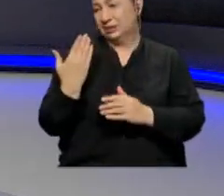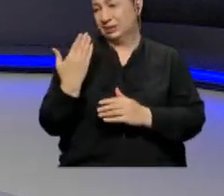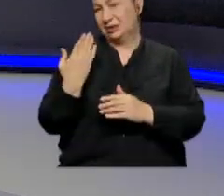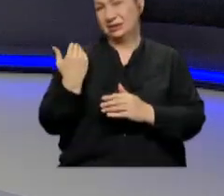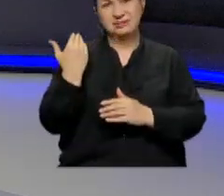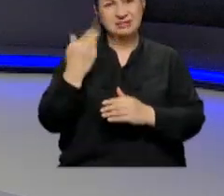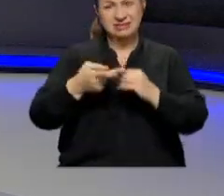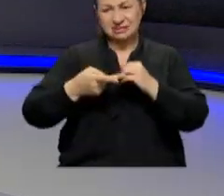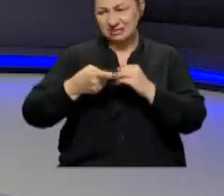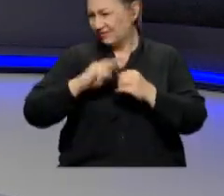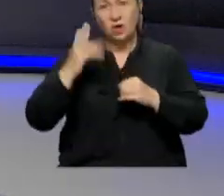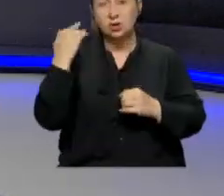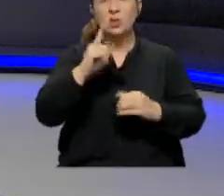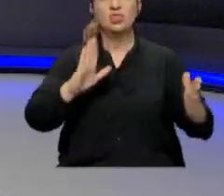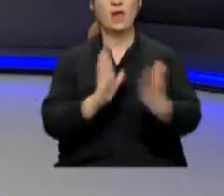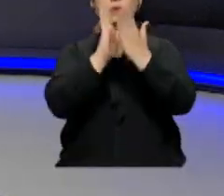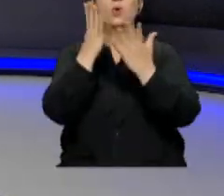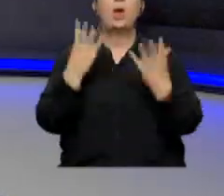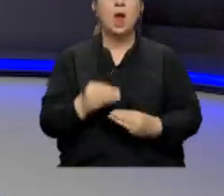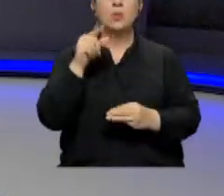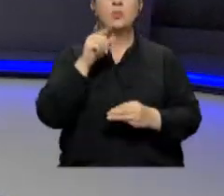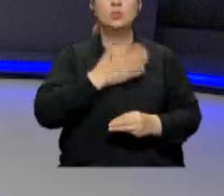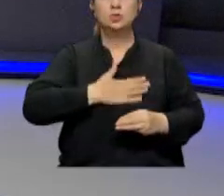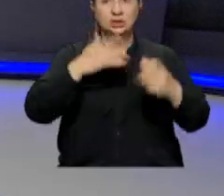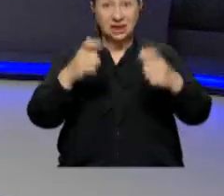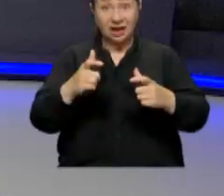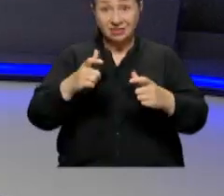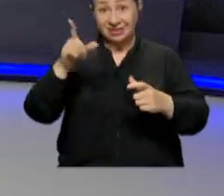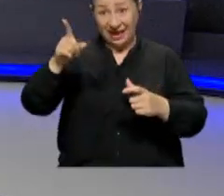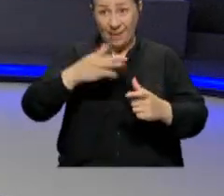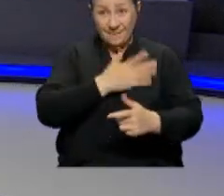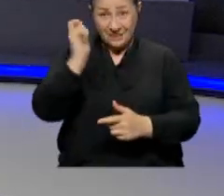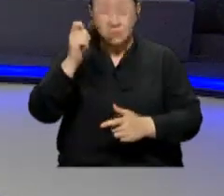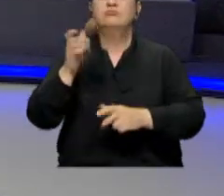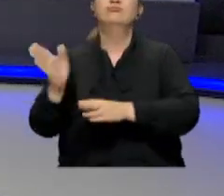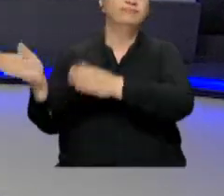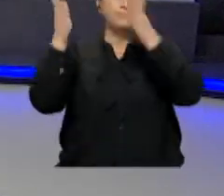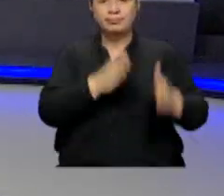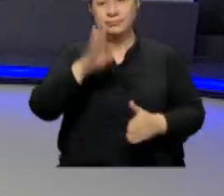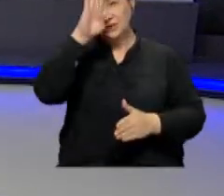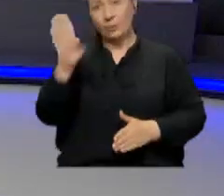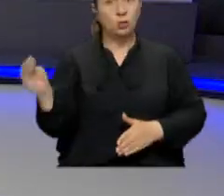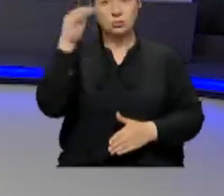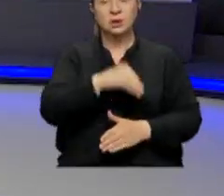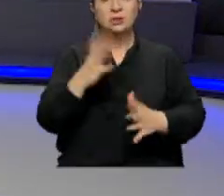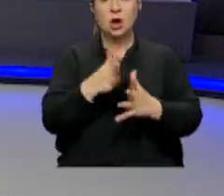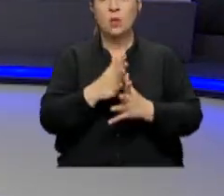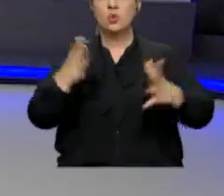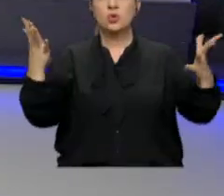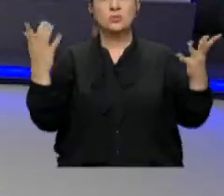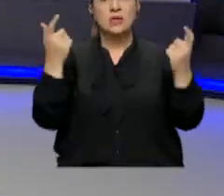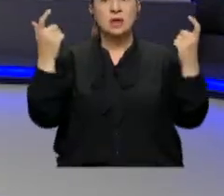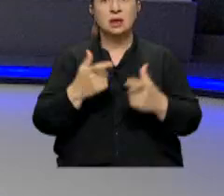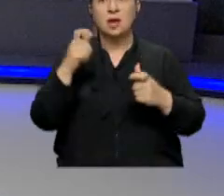geçmiş günlerde. Buna tepki olarak Bursa'dan İstanbul'a çektiler bu mitingi. Daha büyük bir